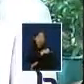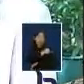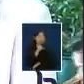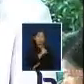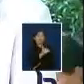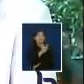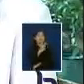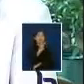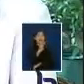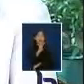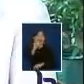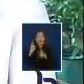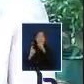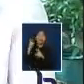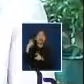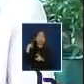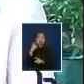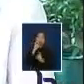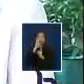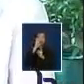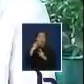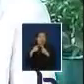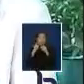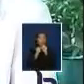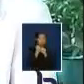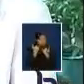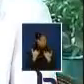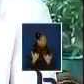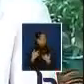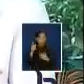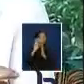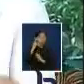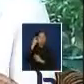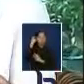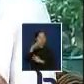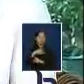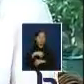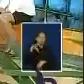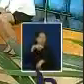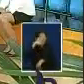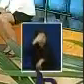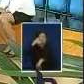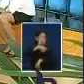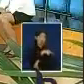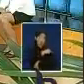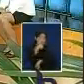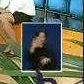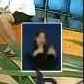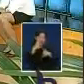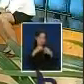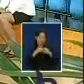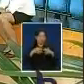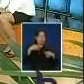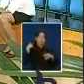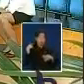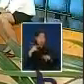มี ครับ นะไปรักษาเองเนี่ยอันตรายเกิดขึ้นนะอันนี้สำคัญมากนะเมื่อกี้ท่านอธิบดีอาจจะพูดจะไม่ชัดเจนเพราะนั้นตัว